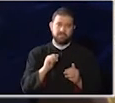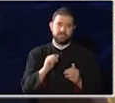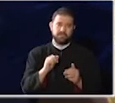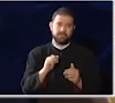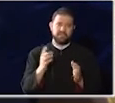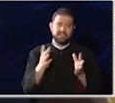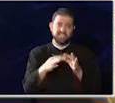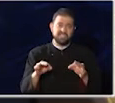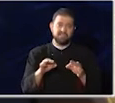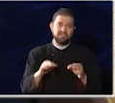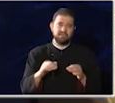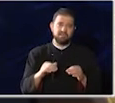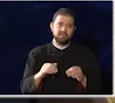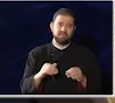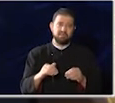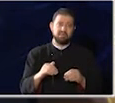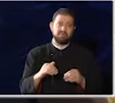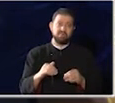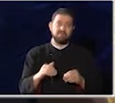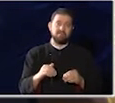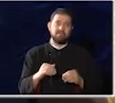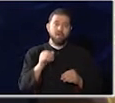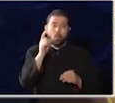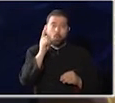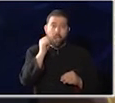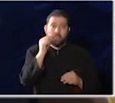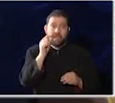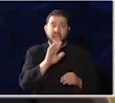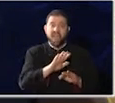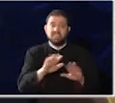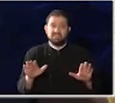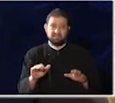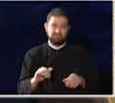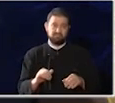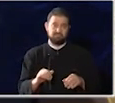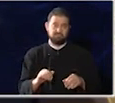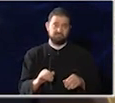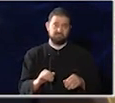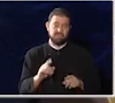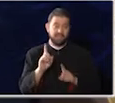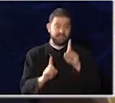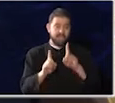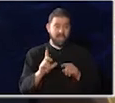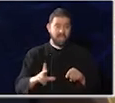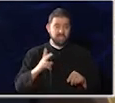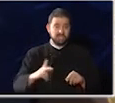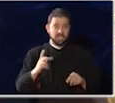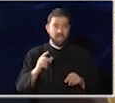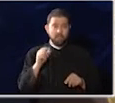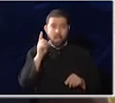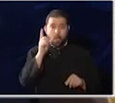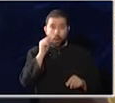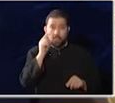să fim umani. Doar atât. Să fim umani. Și dacă